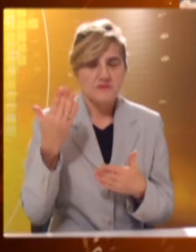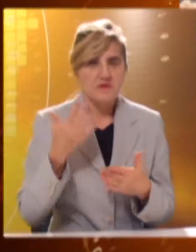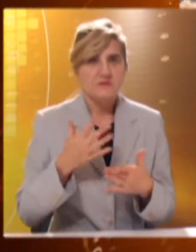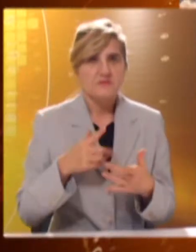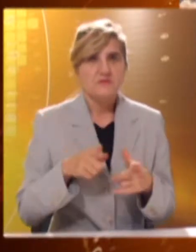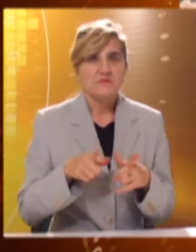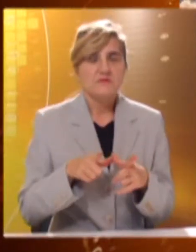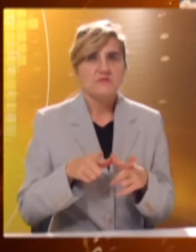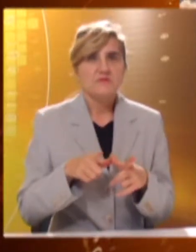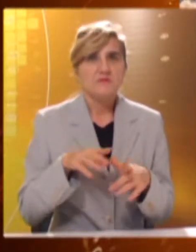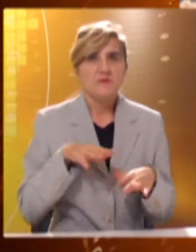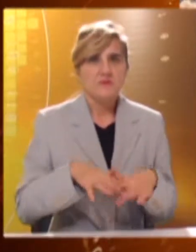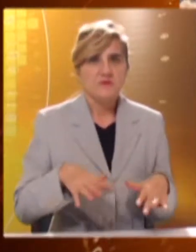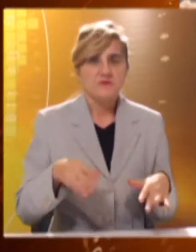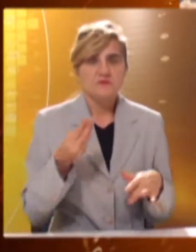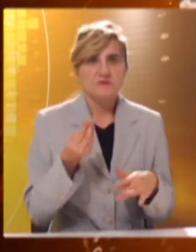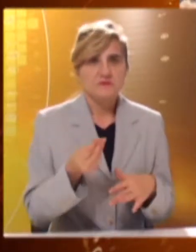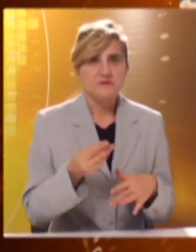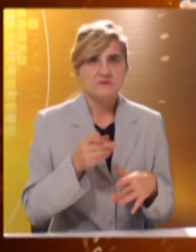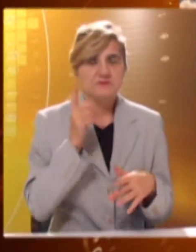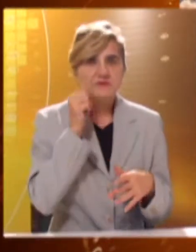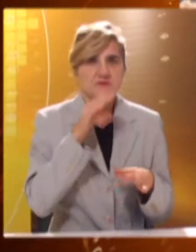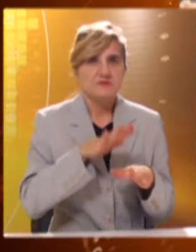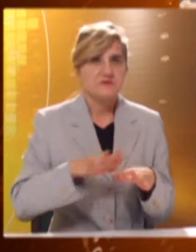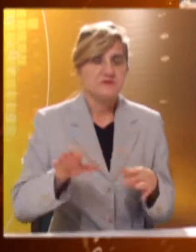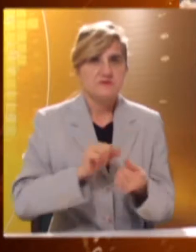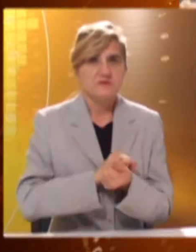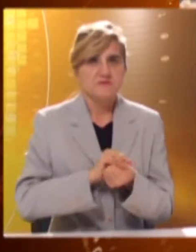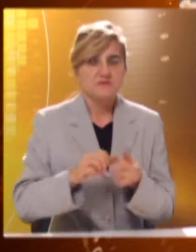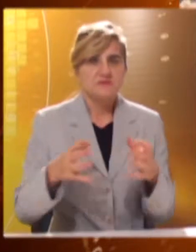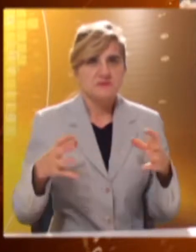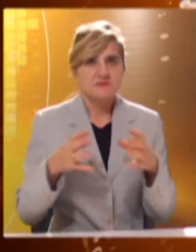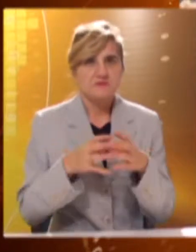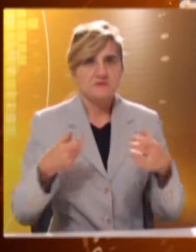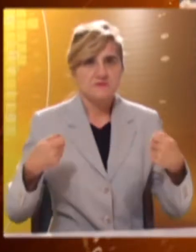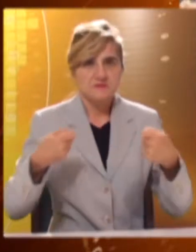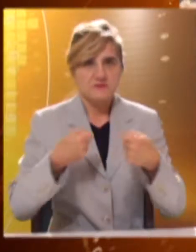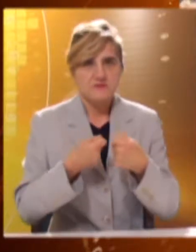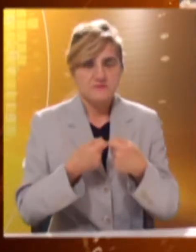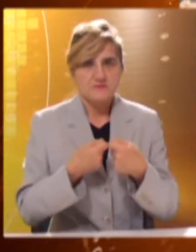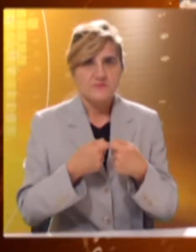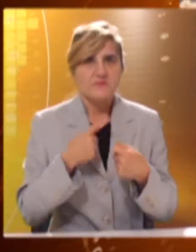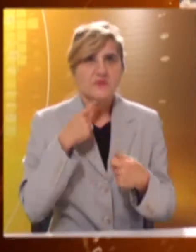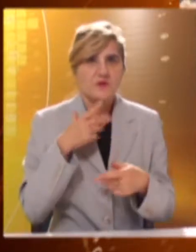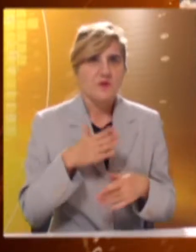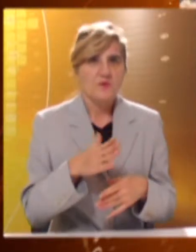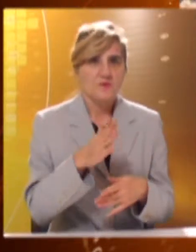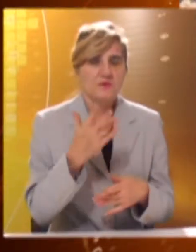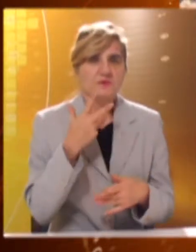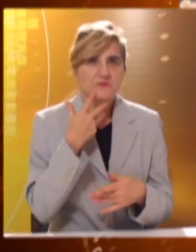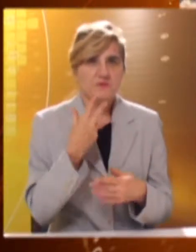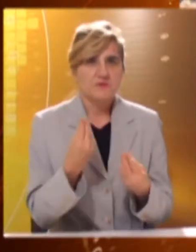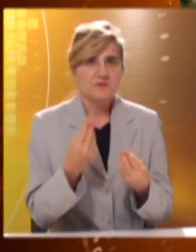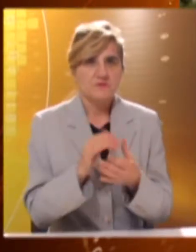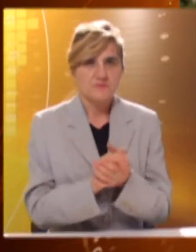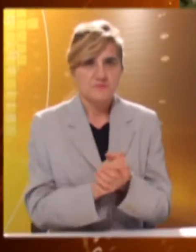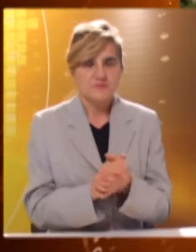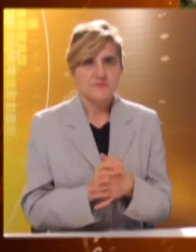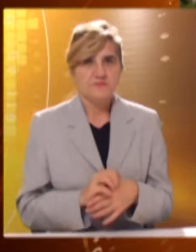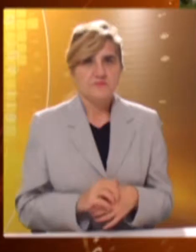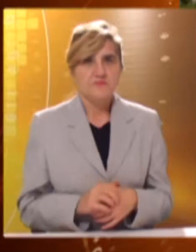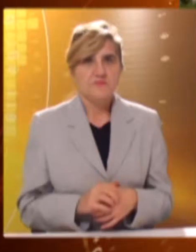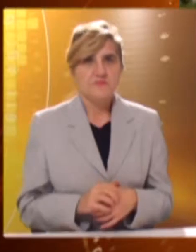narodni odbori Srba i Bunjevaca bili na tom čelu. Evo, mi smo to produžili pre 25 godina i nadam se da ćemo i u buduće tako sarađivati.